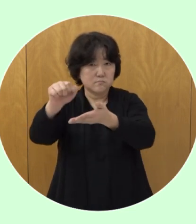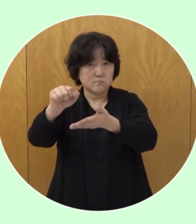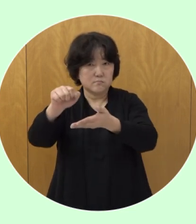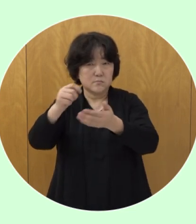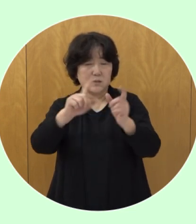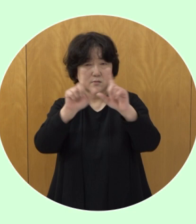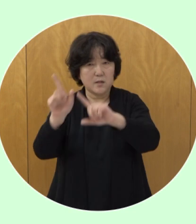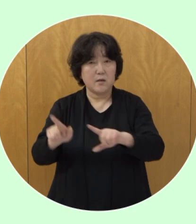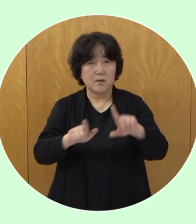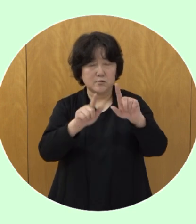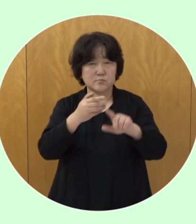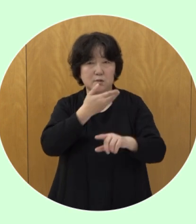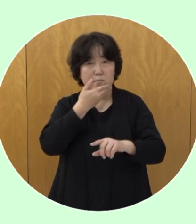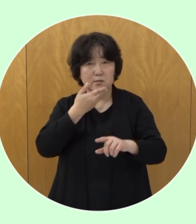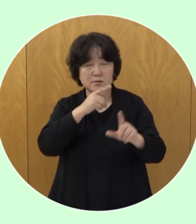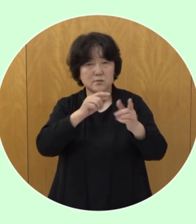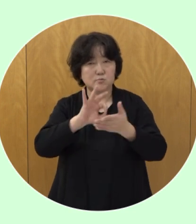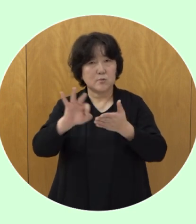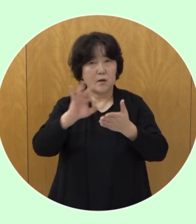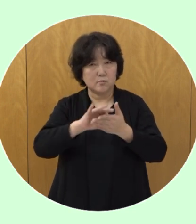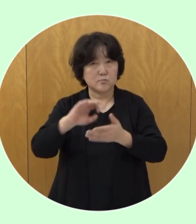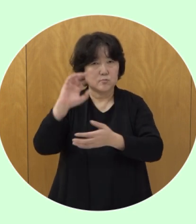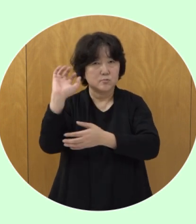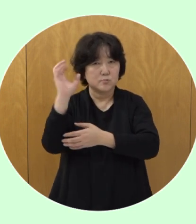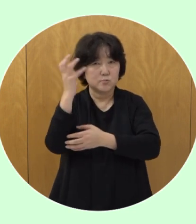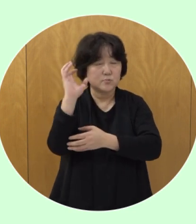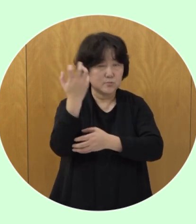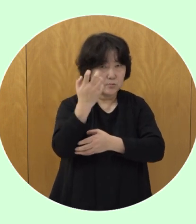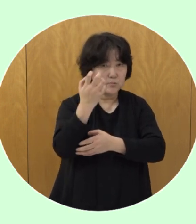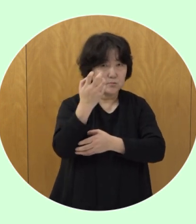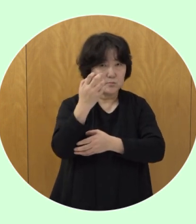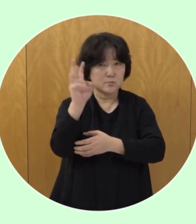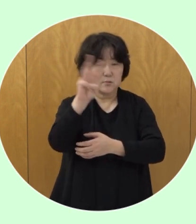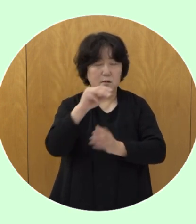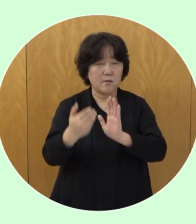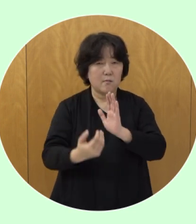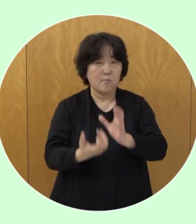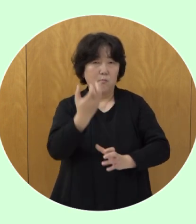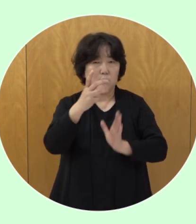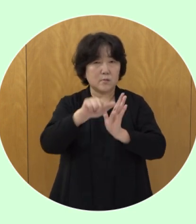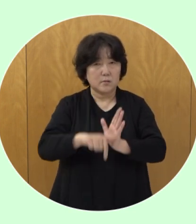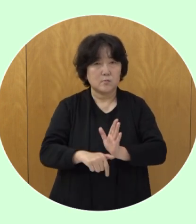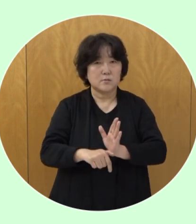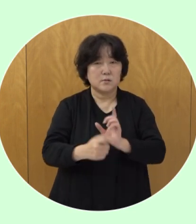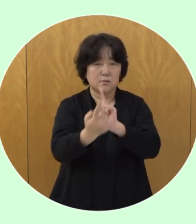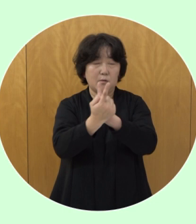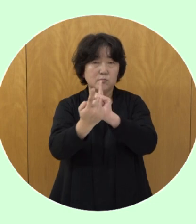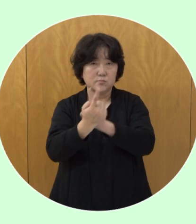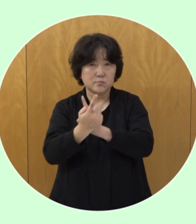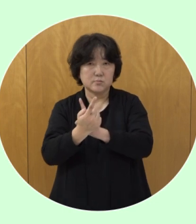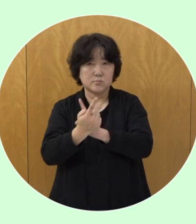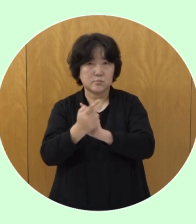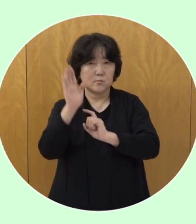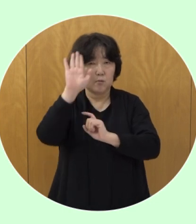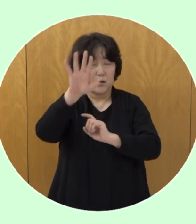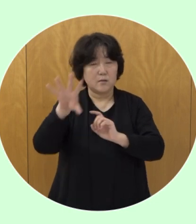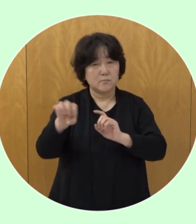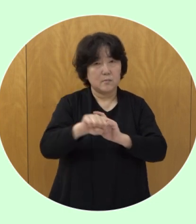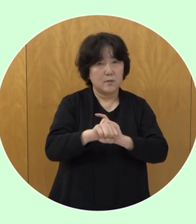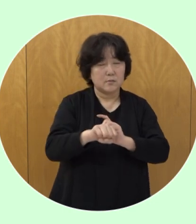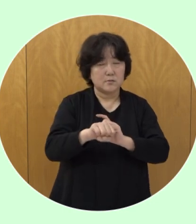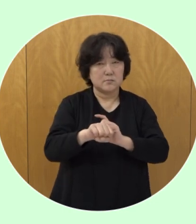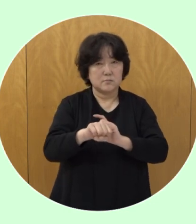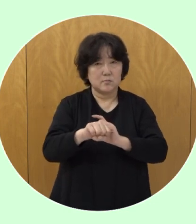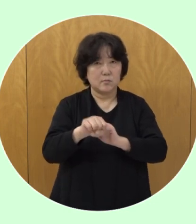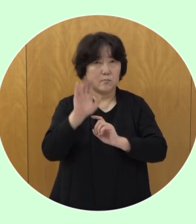らには救急医療や防災面での活用など、近未来の今治の空への導入可能性